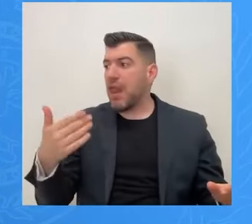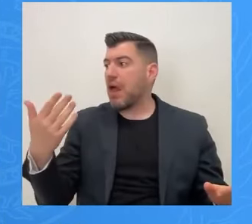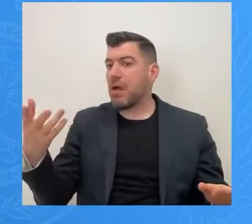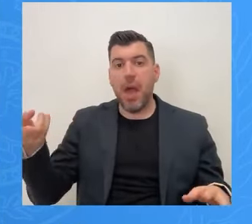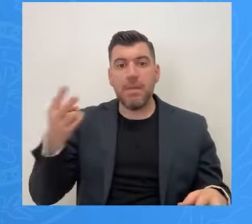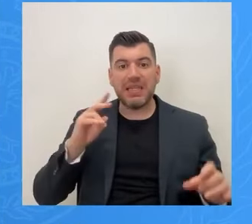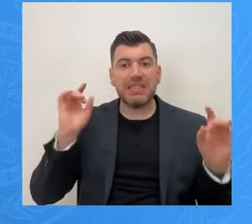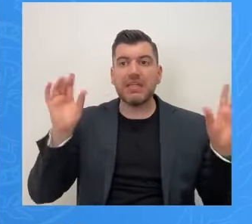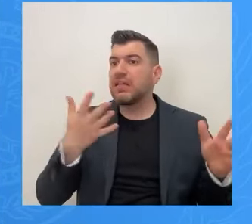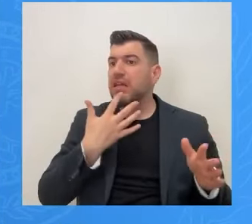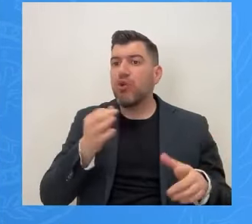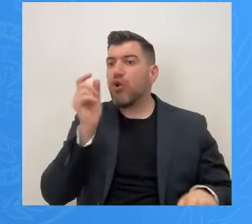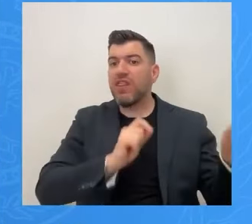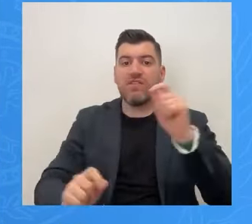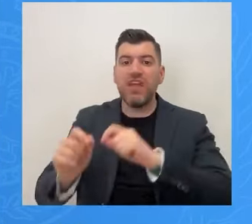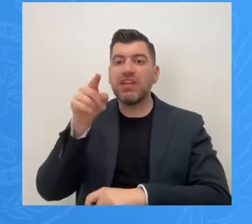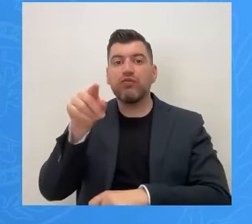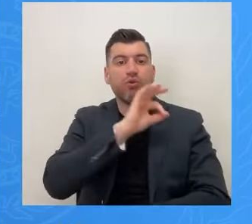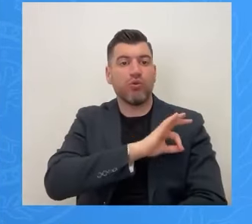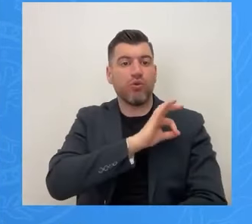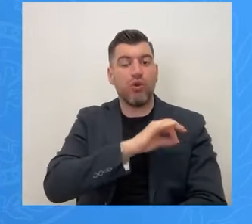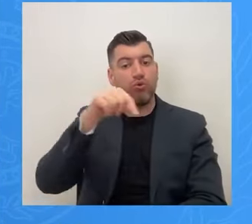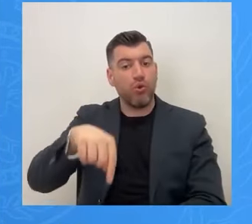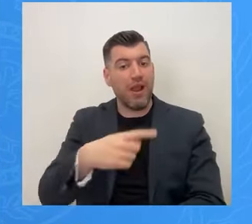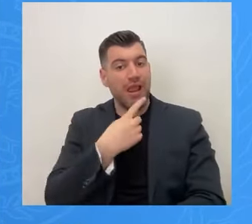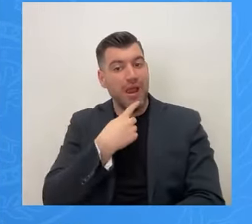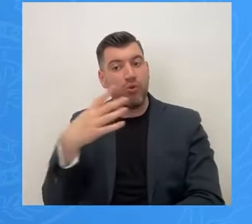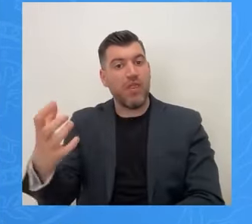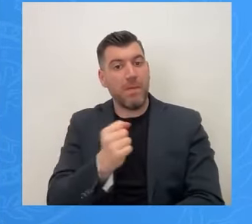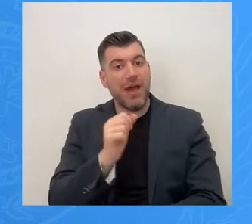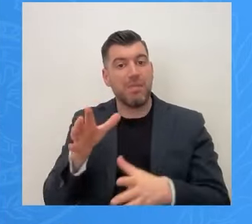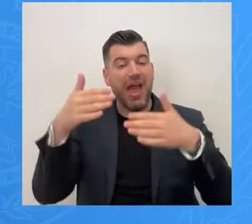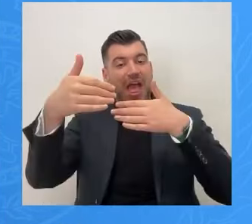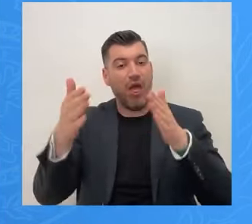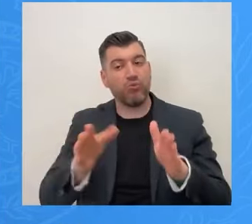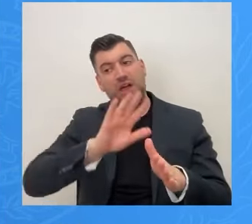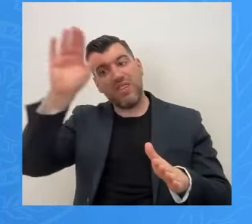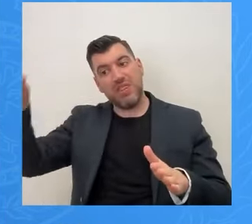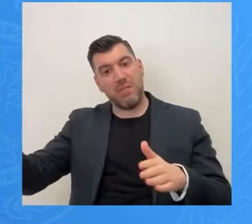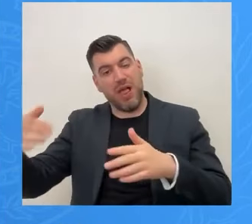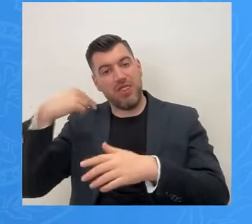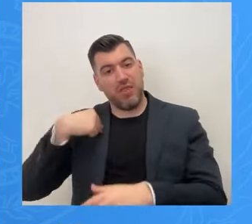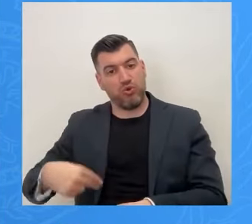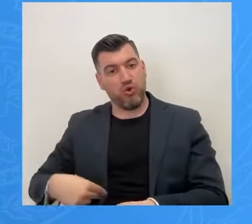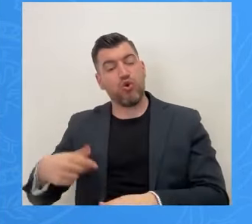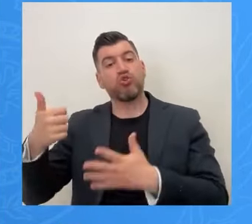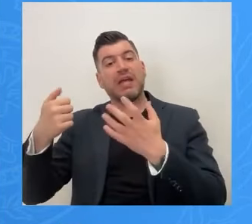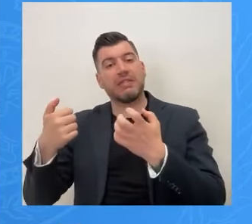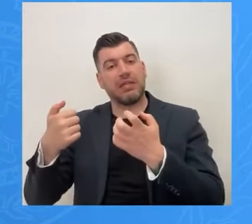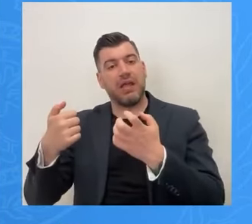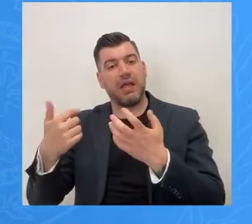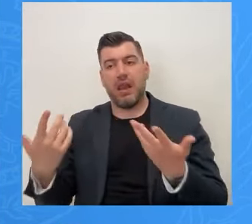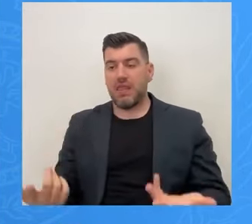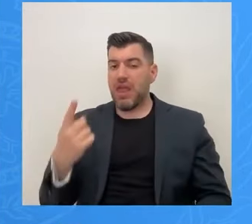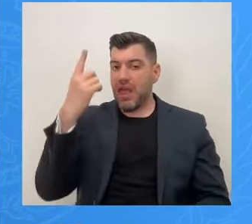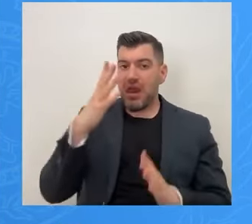αυτό το νηπιαγωγείο. Τώρα λέμε ότι θα πάρει μια αίθουσα για να πάει στο διπλανό δημοτικό, στο 60. Λέω ένα παράδειγμα. Σε κάθε